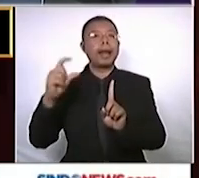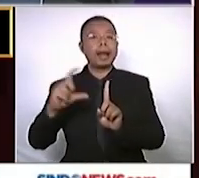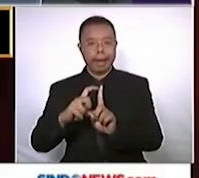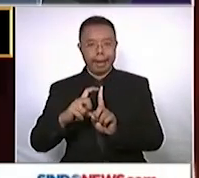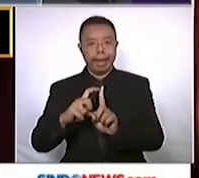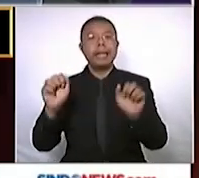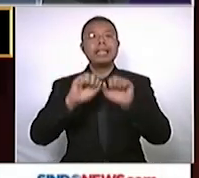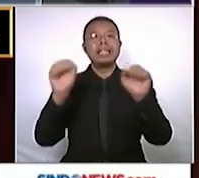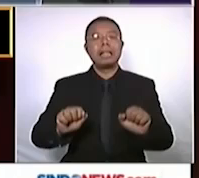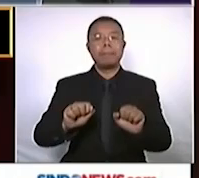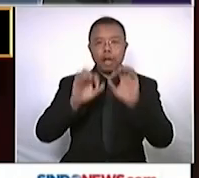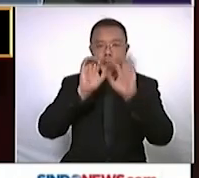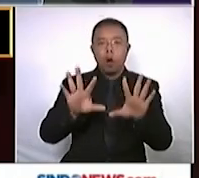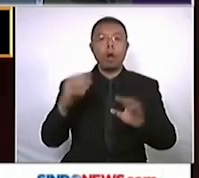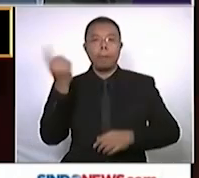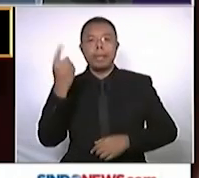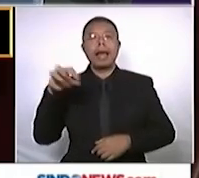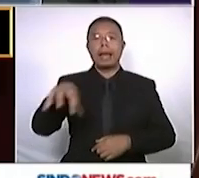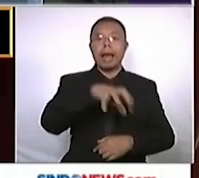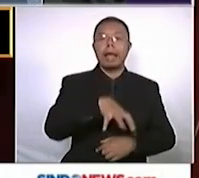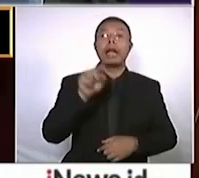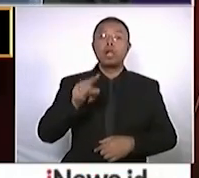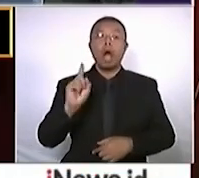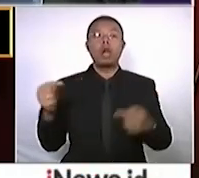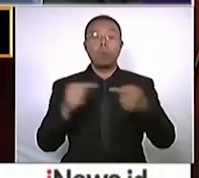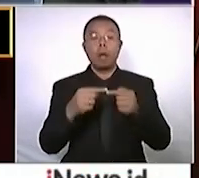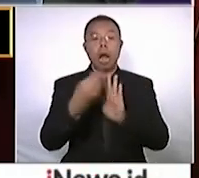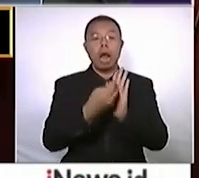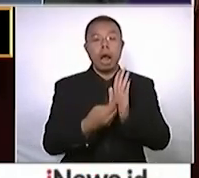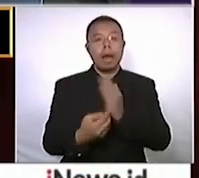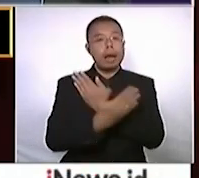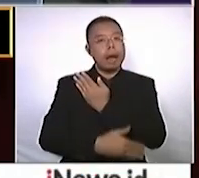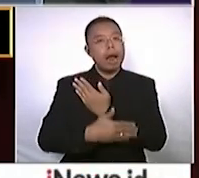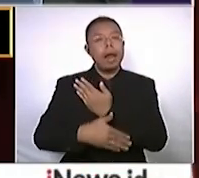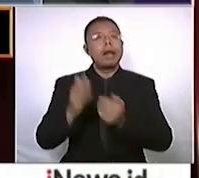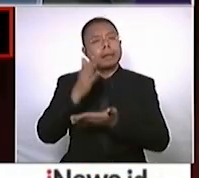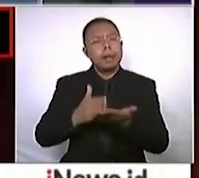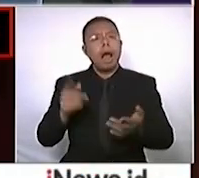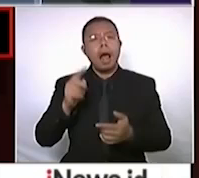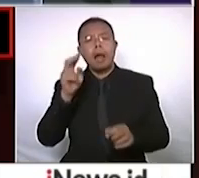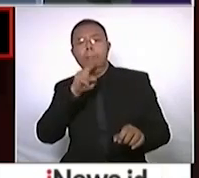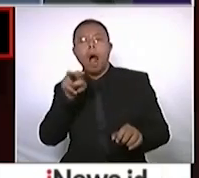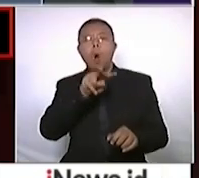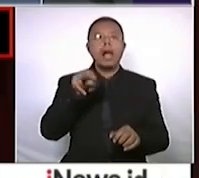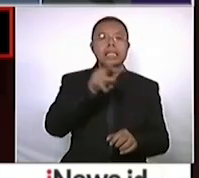SIPD namanya, sistem informasi pemerintahan daerah yang itu mengaitkan dengan APBN dan sebagainya, sehingga ada